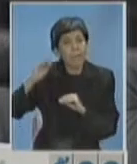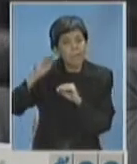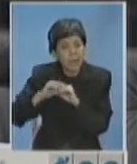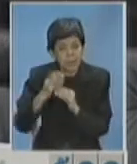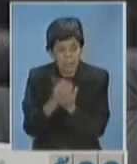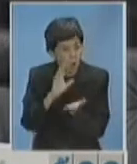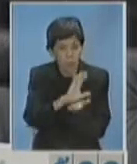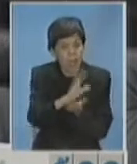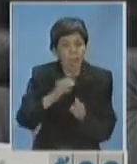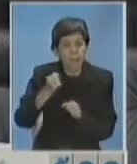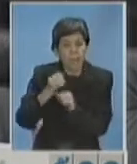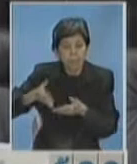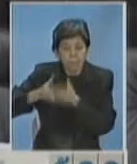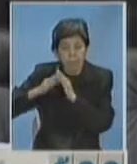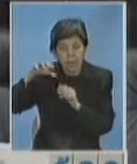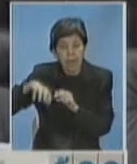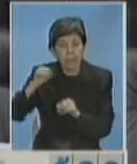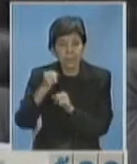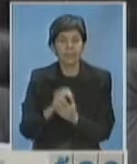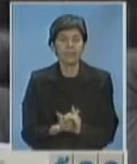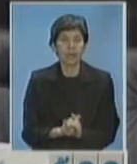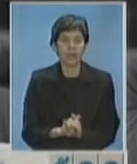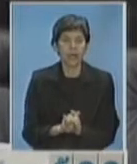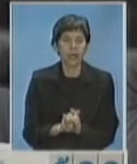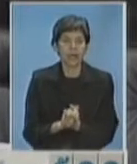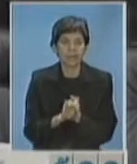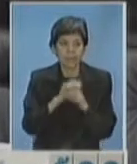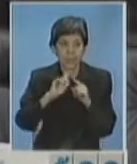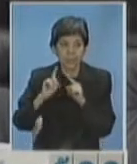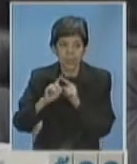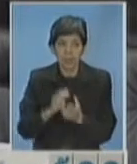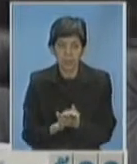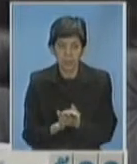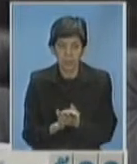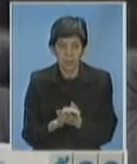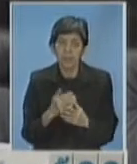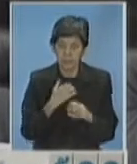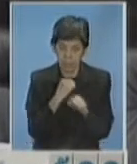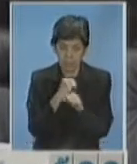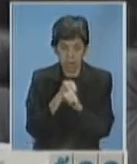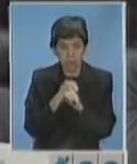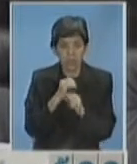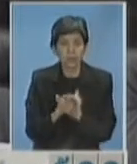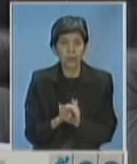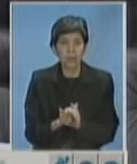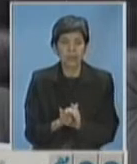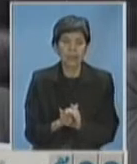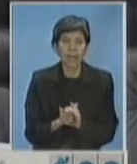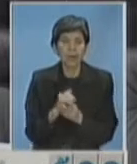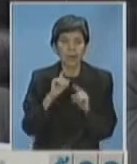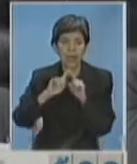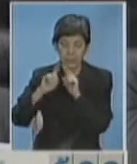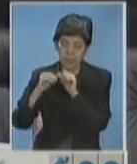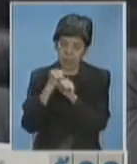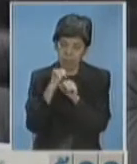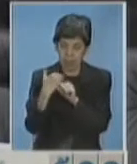รยติเพิ่มงบประมาณอย่างเดียวนะคะอันนี้ก็เป็นประเด็นหนึ่งที่ดิฉันคิดว่าเราจัดงบประมาณแบบไม่คำนึงถึงข้อกฎหม